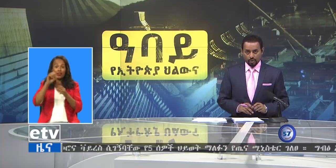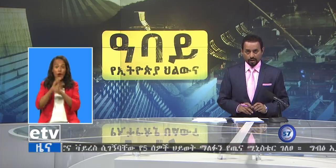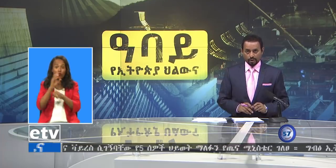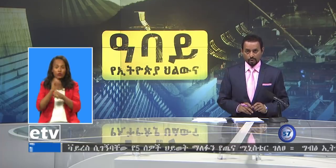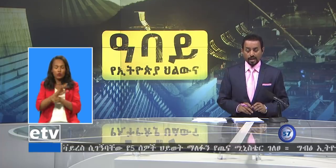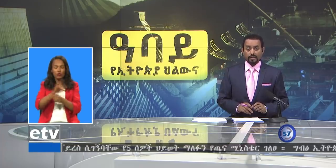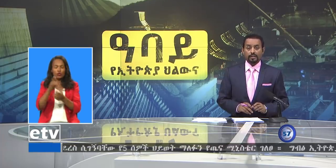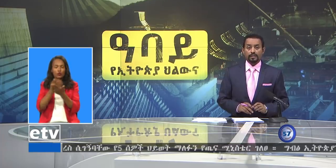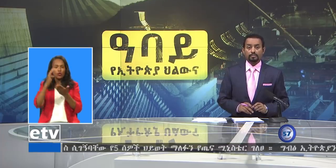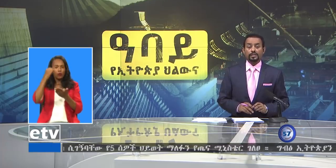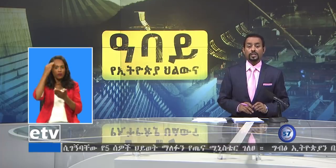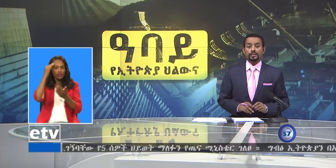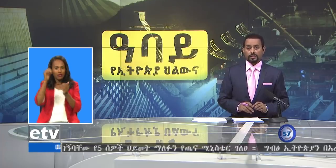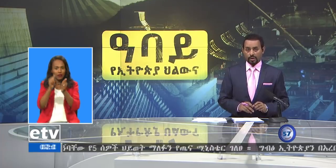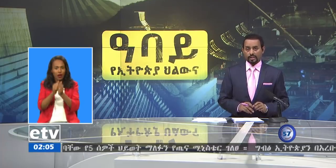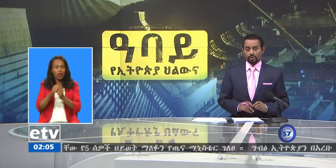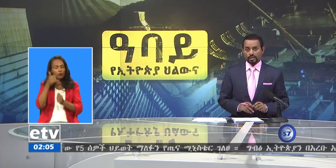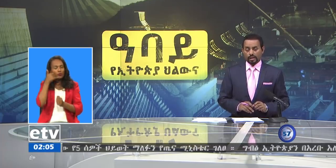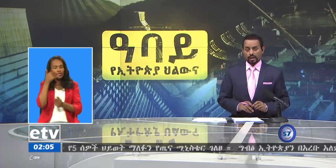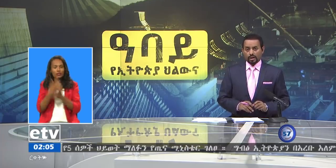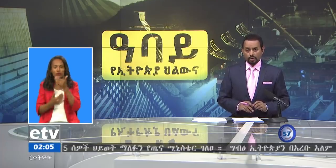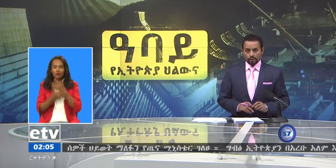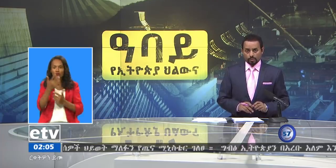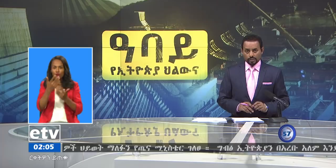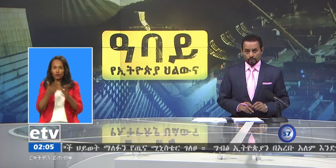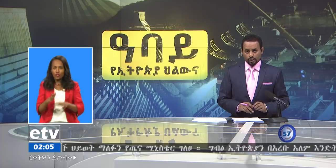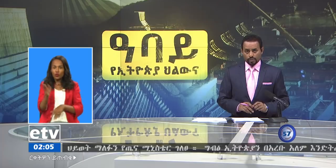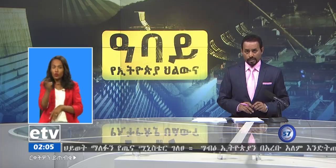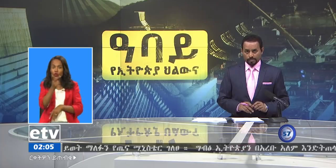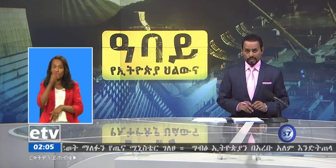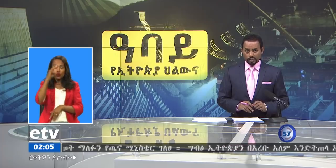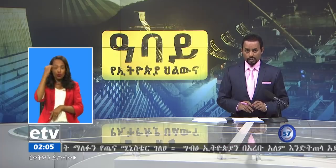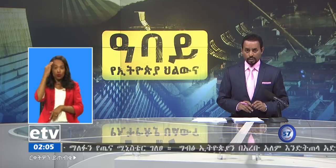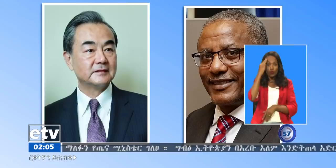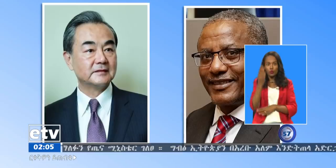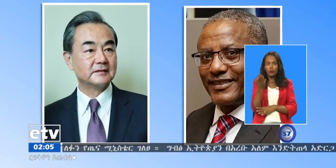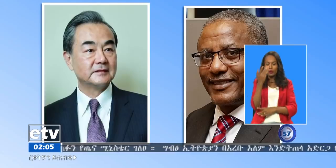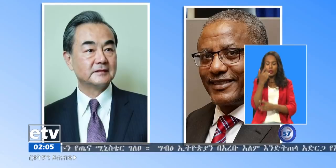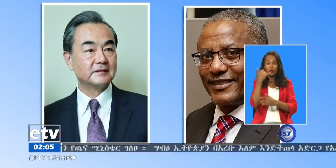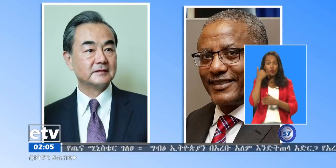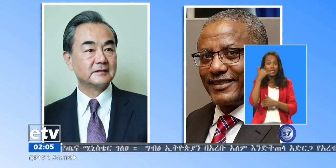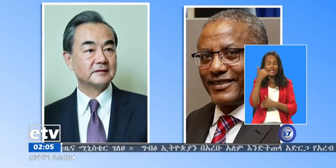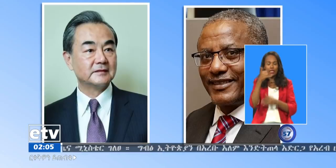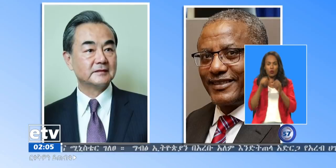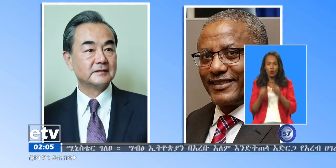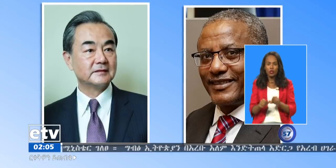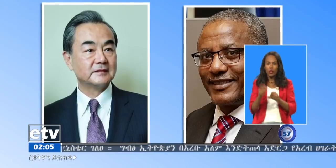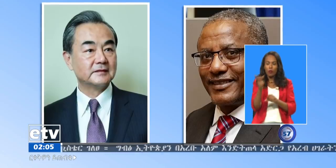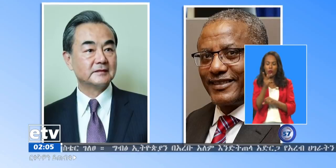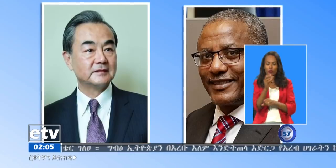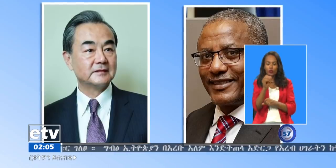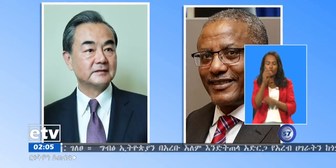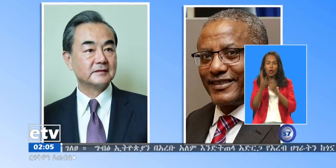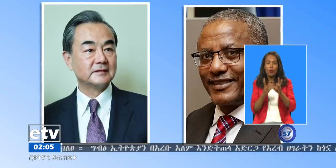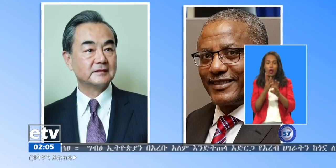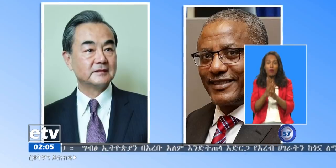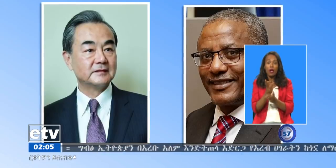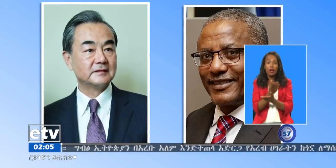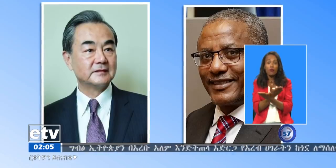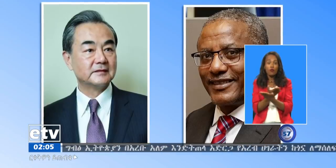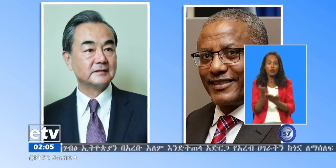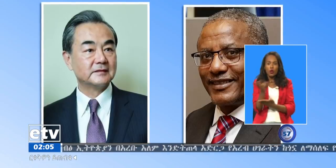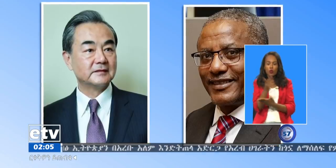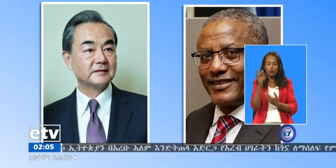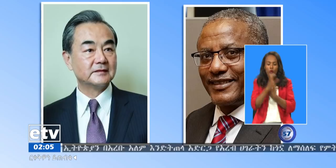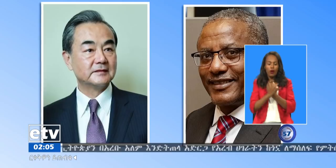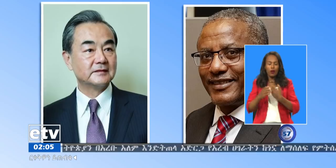ከሆኑት ዋንግ ዩ ጋር በስልክ ተወያይተዋል። ሁለቱ ሚኒስትሮች በነበራቸው የስልክ ቆይታ በሁለትዮሽና በዓለም አቀፍ ጉዳዮች ዙሪያ ሁለቱ